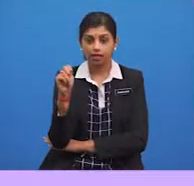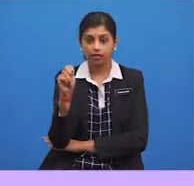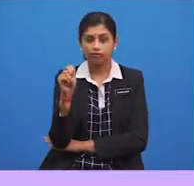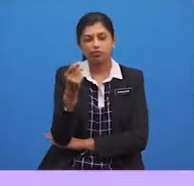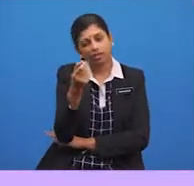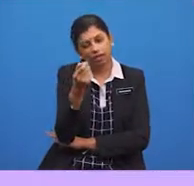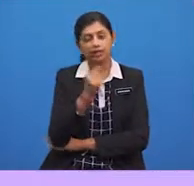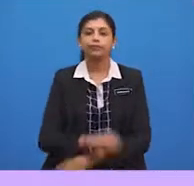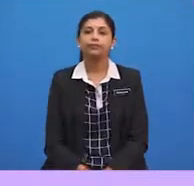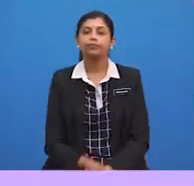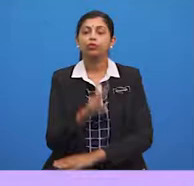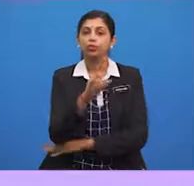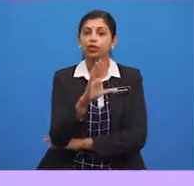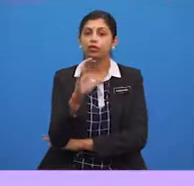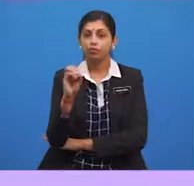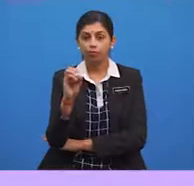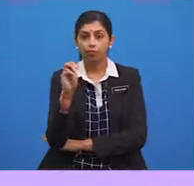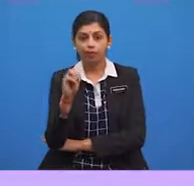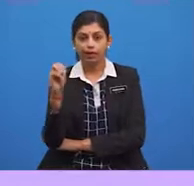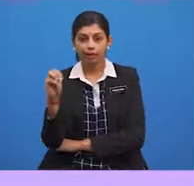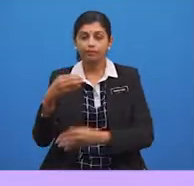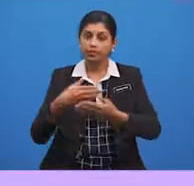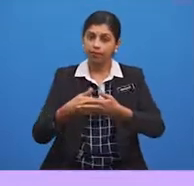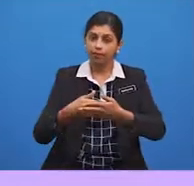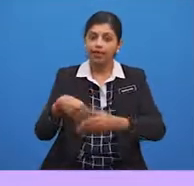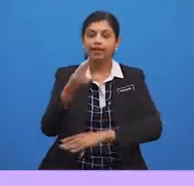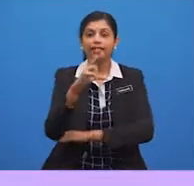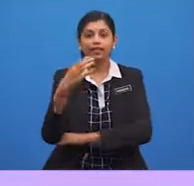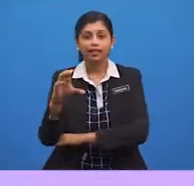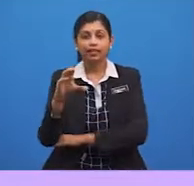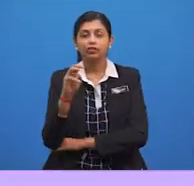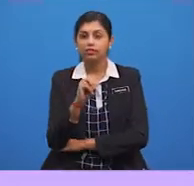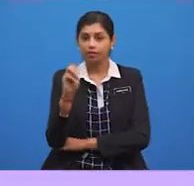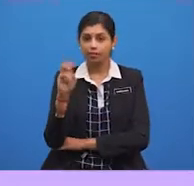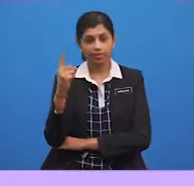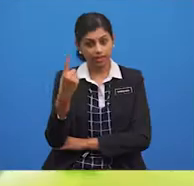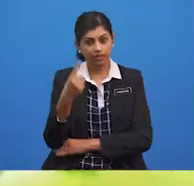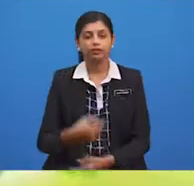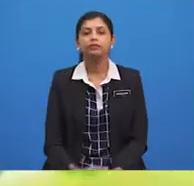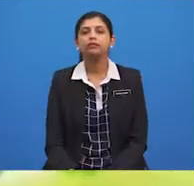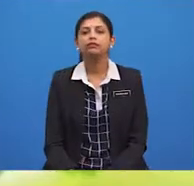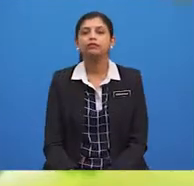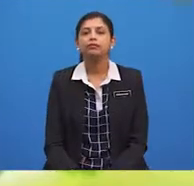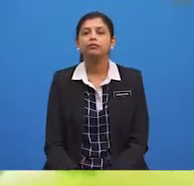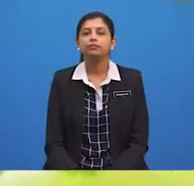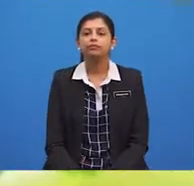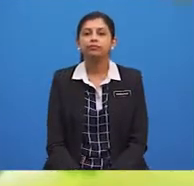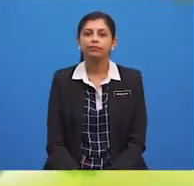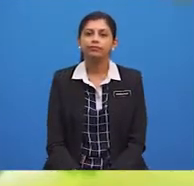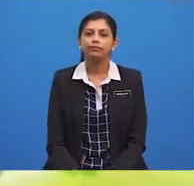iaitu 250 mm hingga 300 mm. Ya,